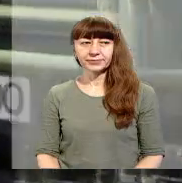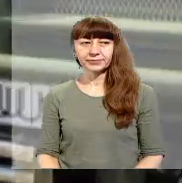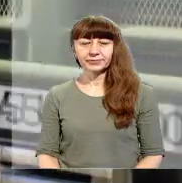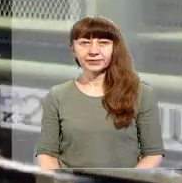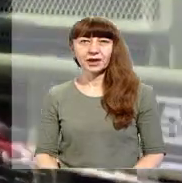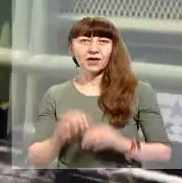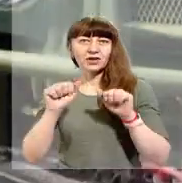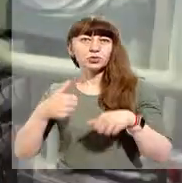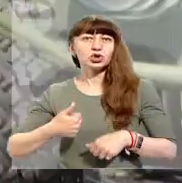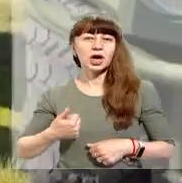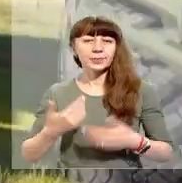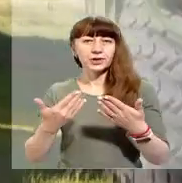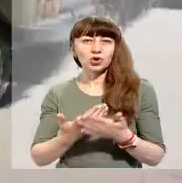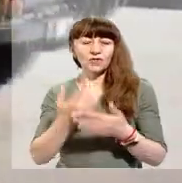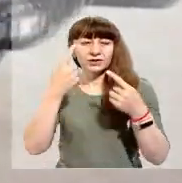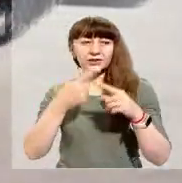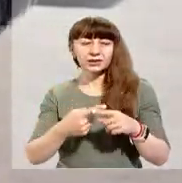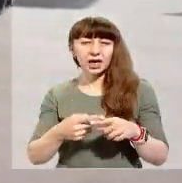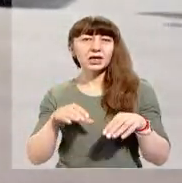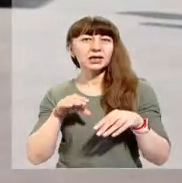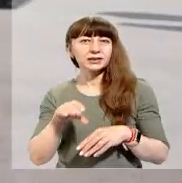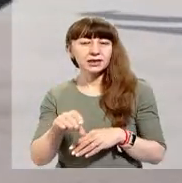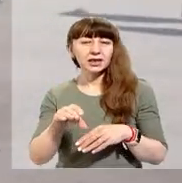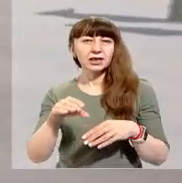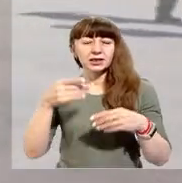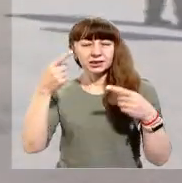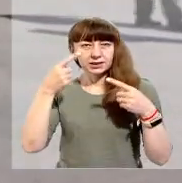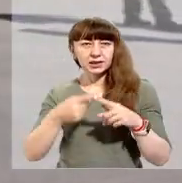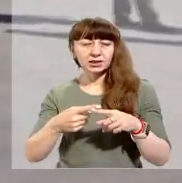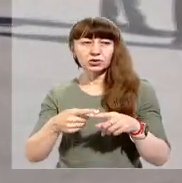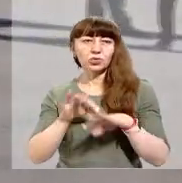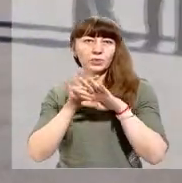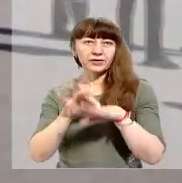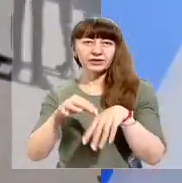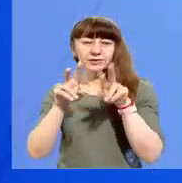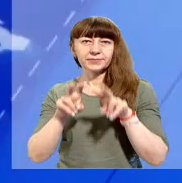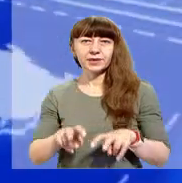Әскердің әлеуеті техникасының әзірлігінде, ұлттық ұланның көлік құралдары тексерістен өтті.